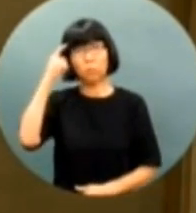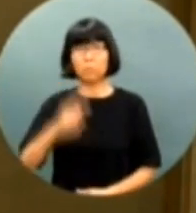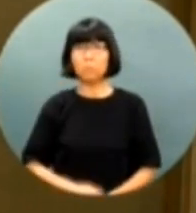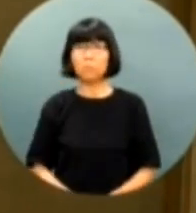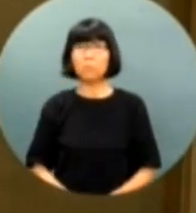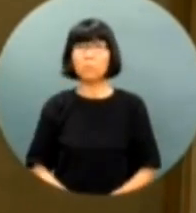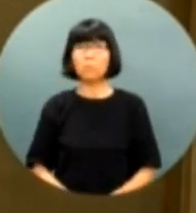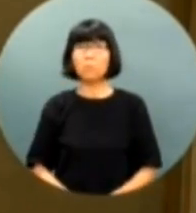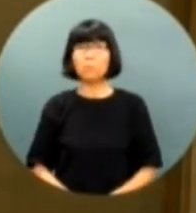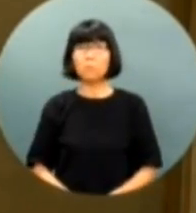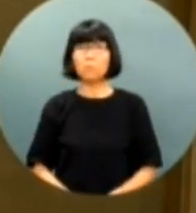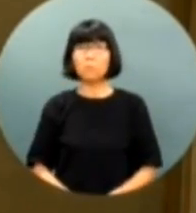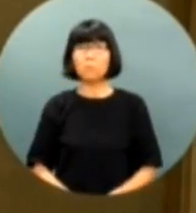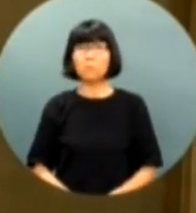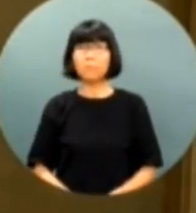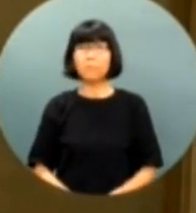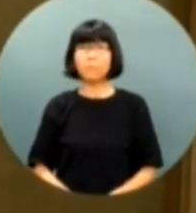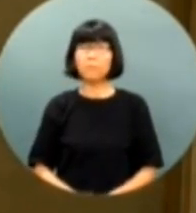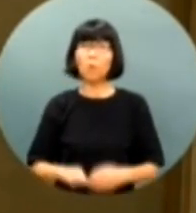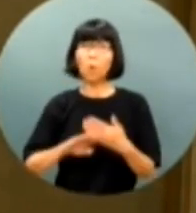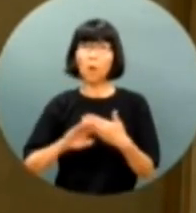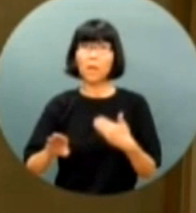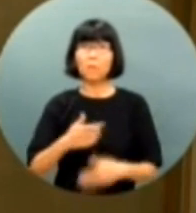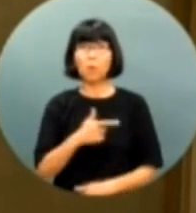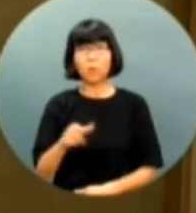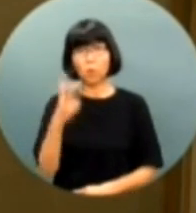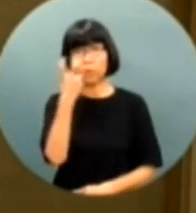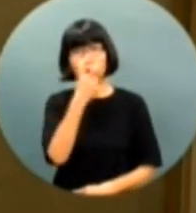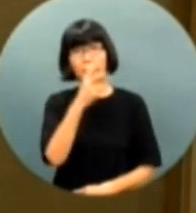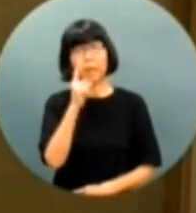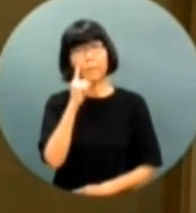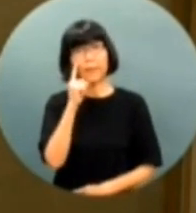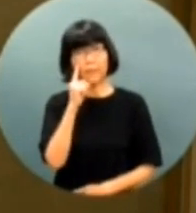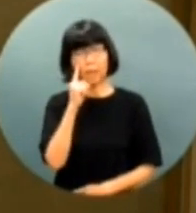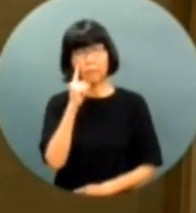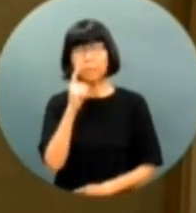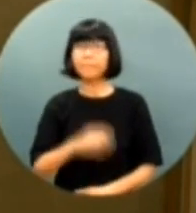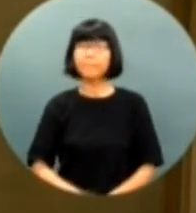でね、ここにもいろいろ調べてみました。議会に戻ってみますと、